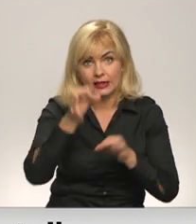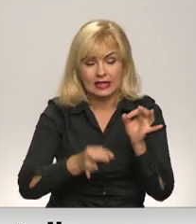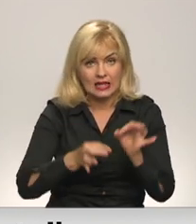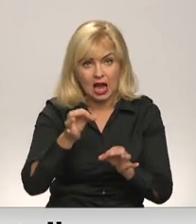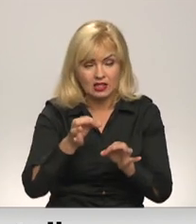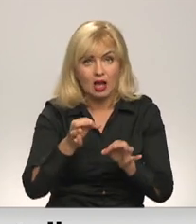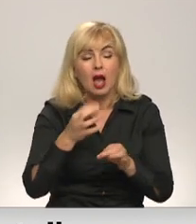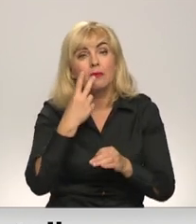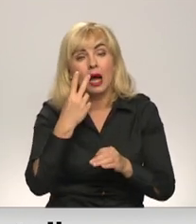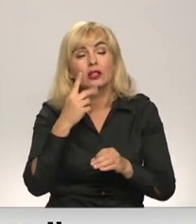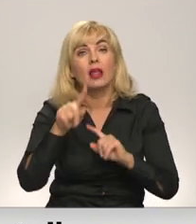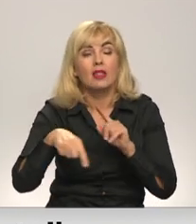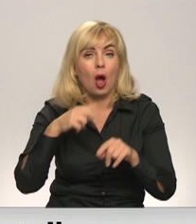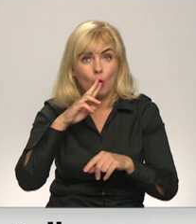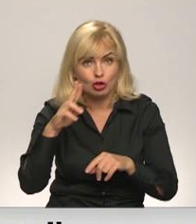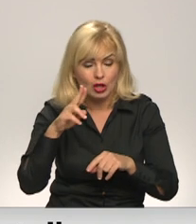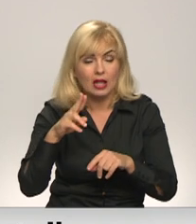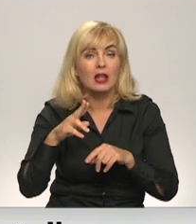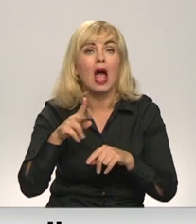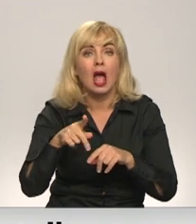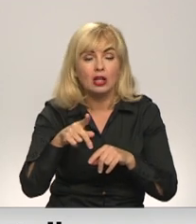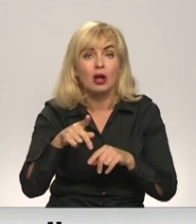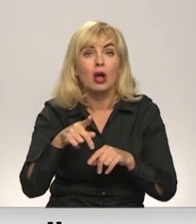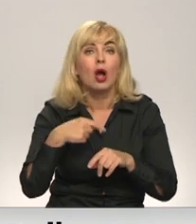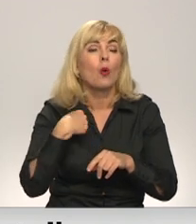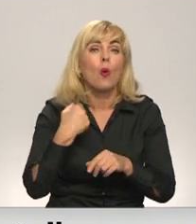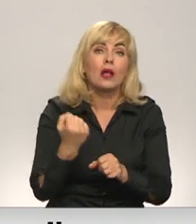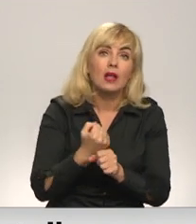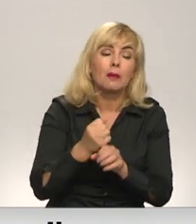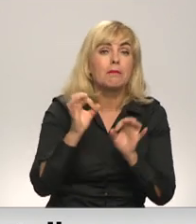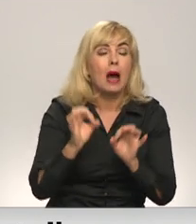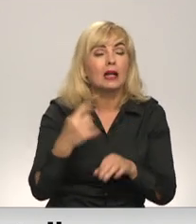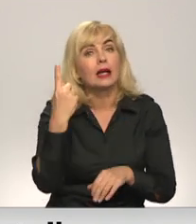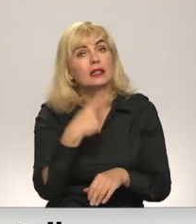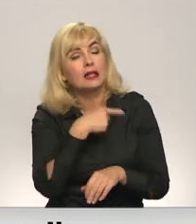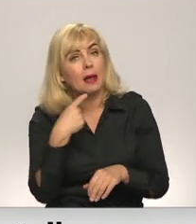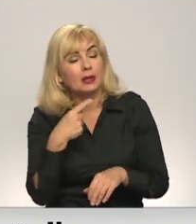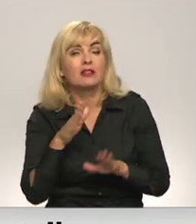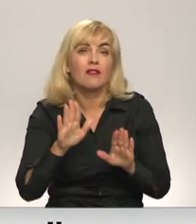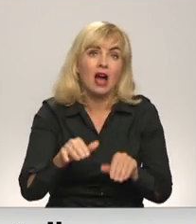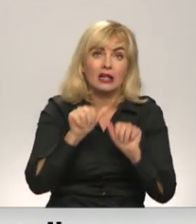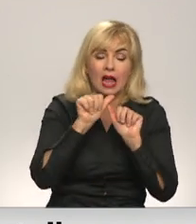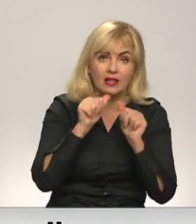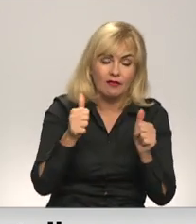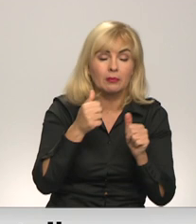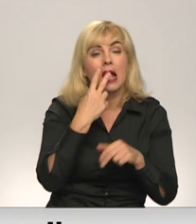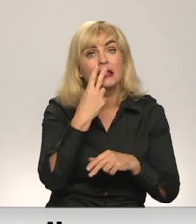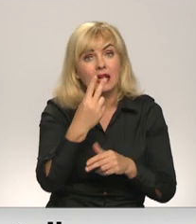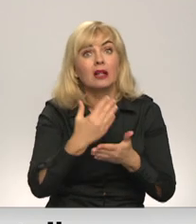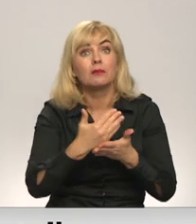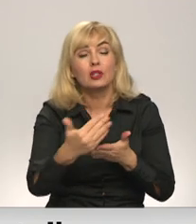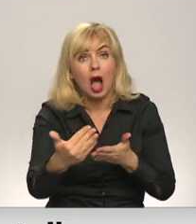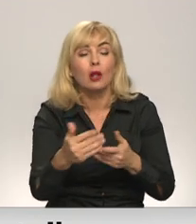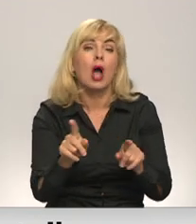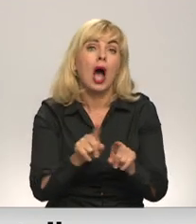ko mēs darīsim nākošu nedēļu, lai tad arī tiesa pasaka, ko mēs esam darījuši pareizi, nepareizi, rīkstējām, nedrīkstējām, vai nu tad skatāmies, un tad jeb